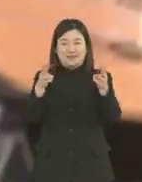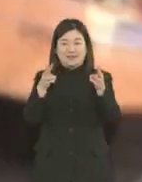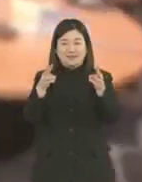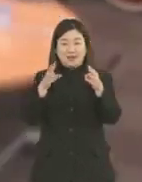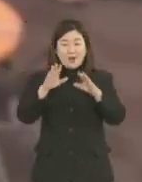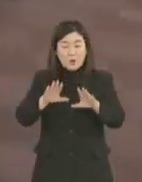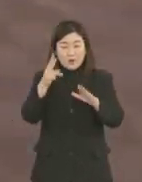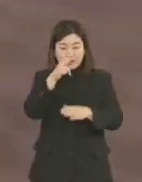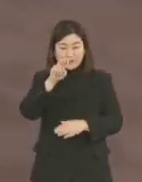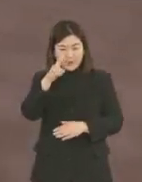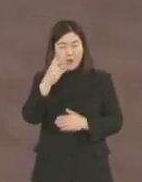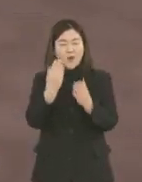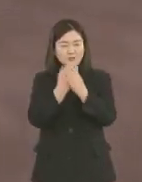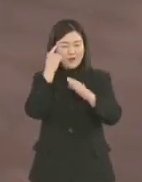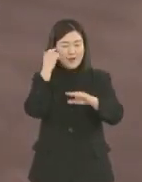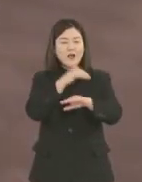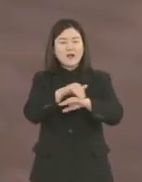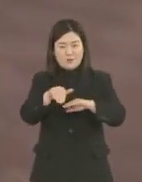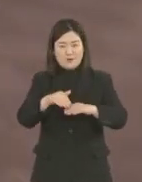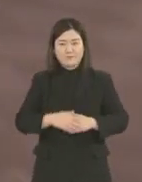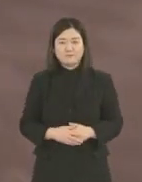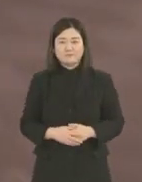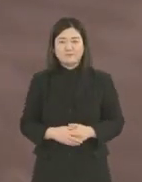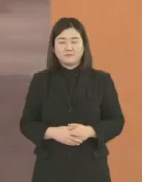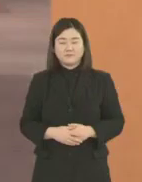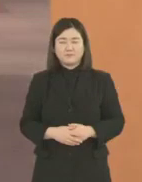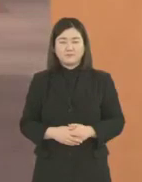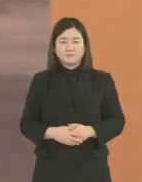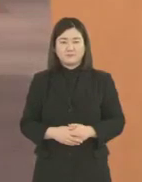규모로 오는 2024년 완공될 예정입니다